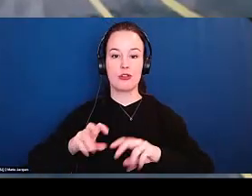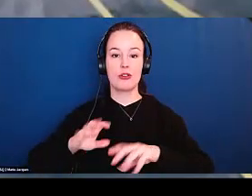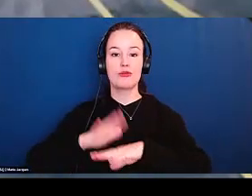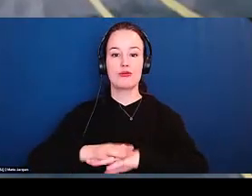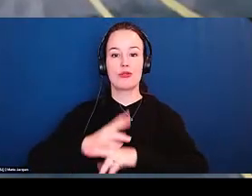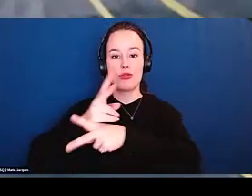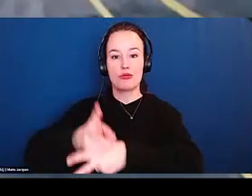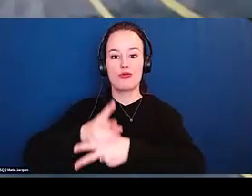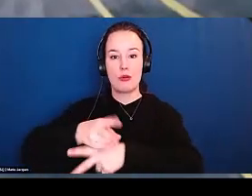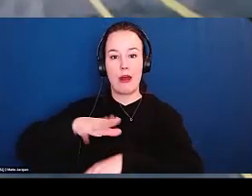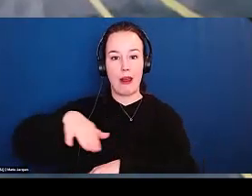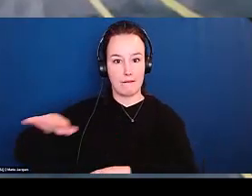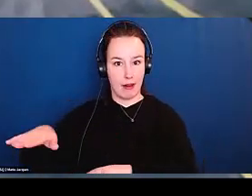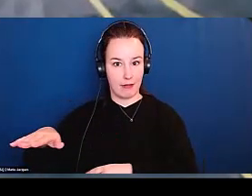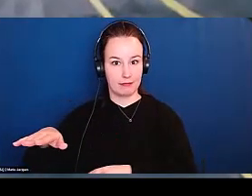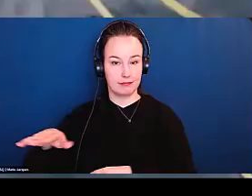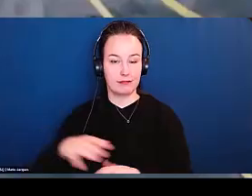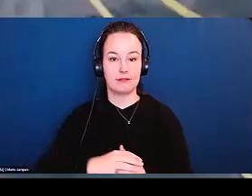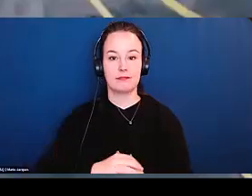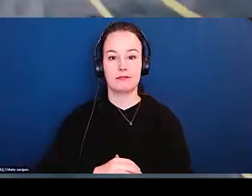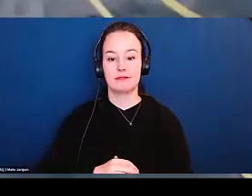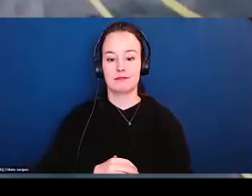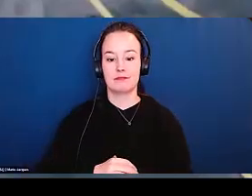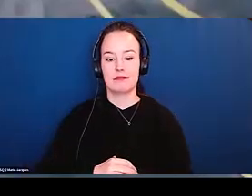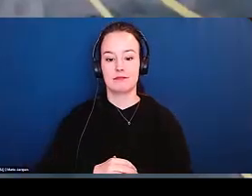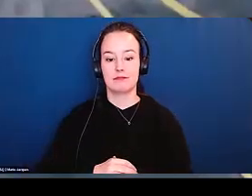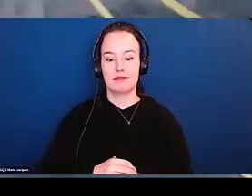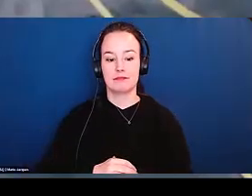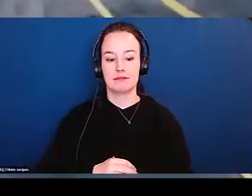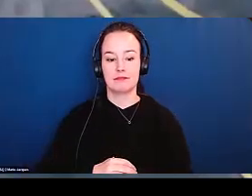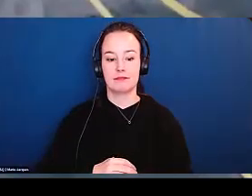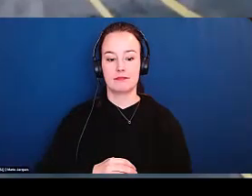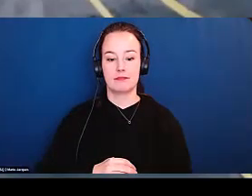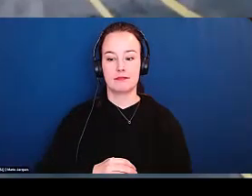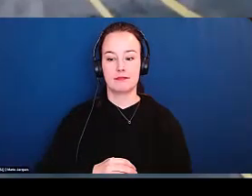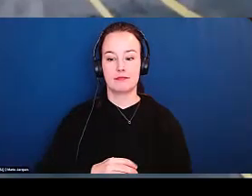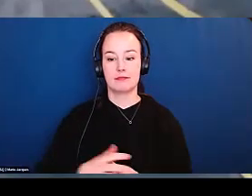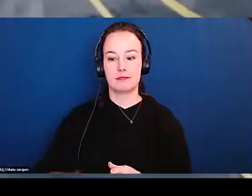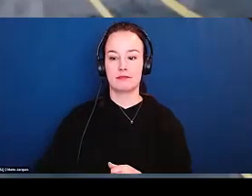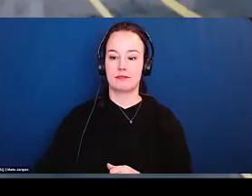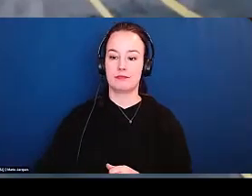les soins pédiatriques. Je fais également,